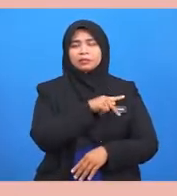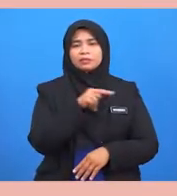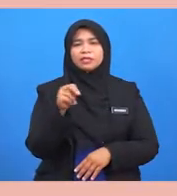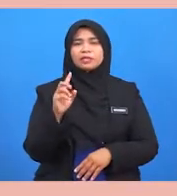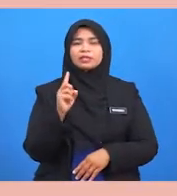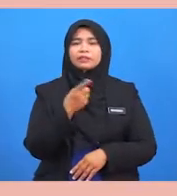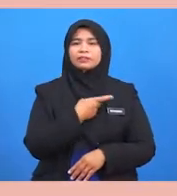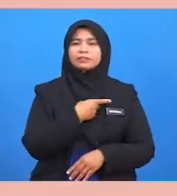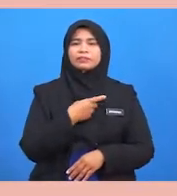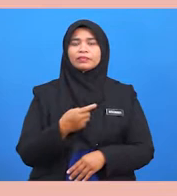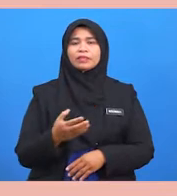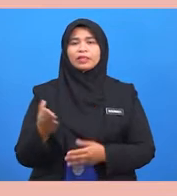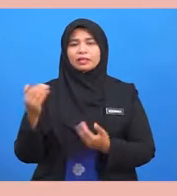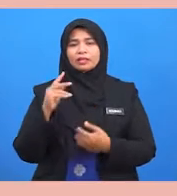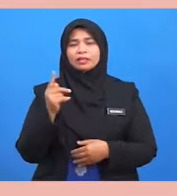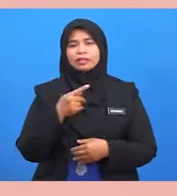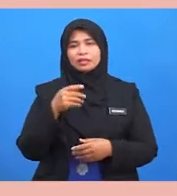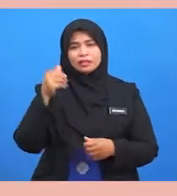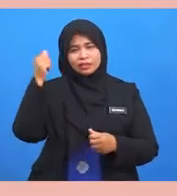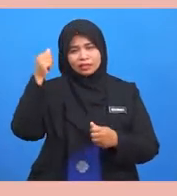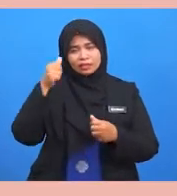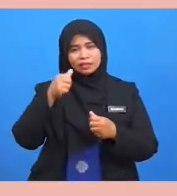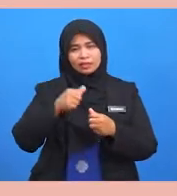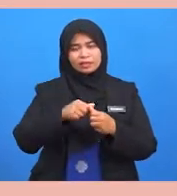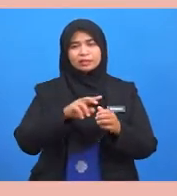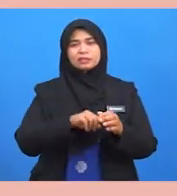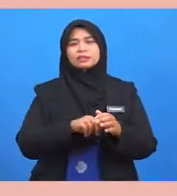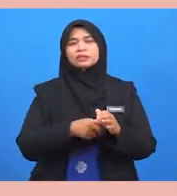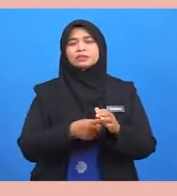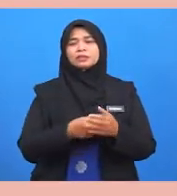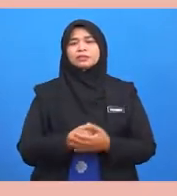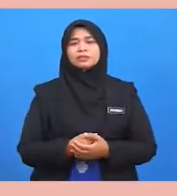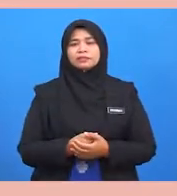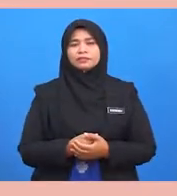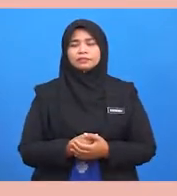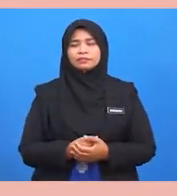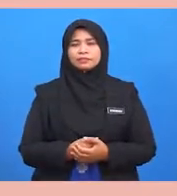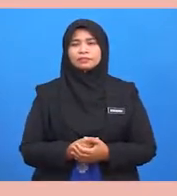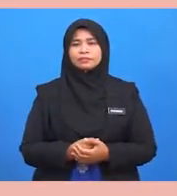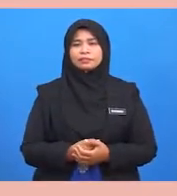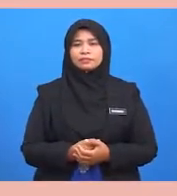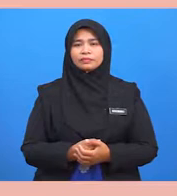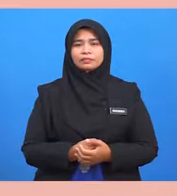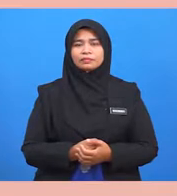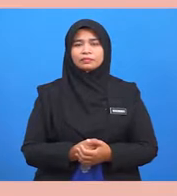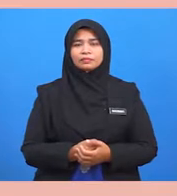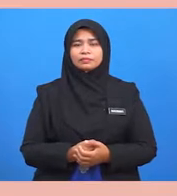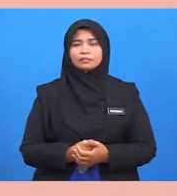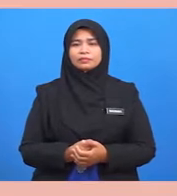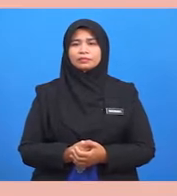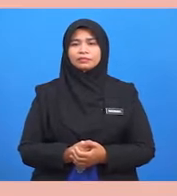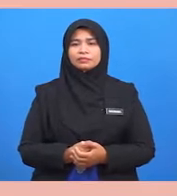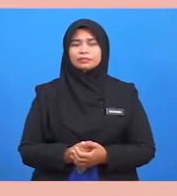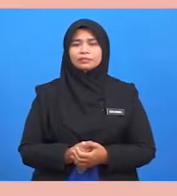Murid-murid, mari kita imbas semula tuntutan hadis yang telah kita pelajari